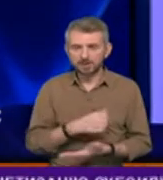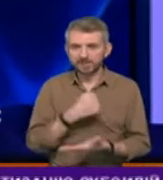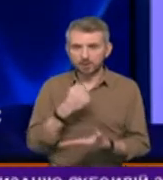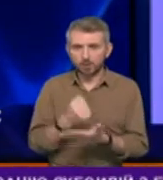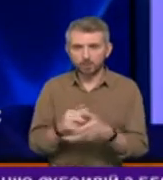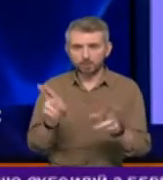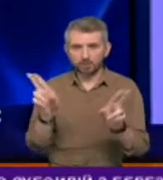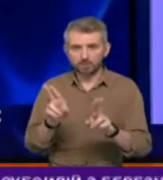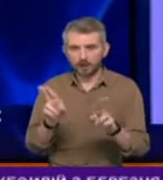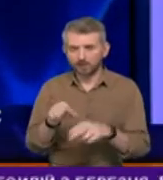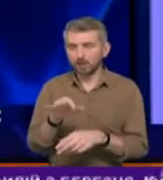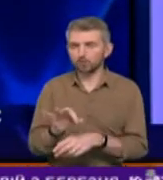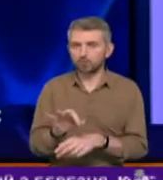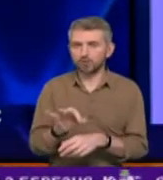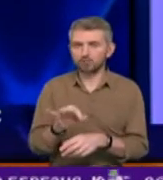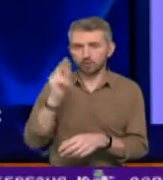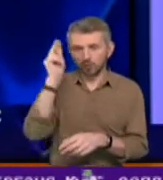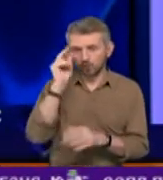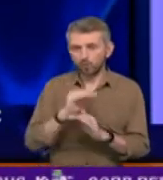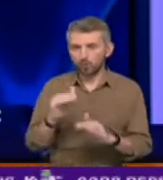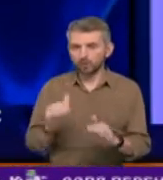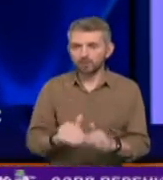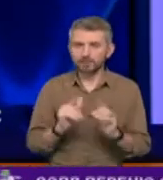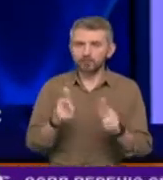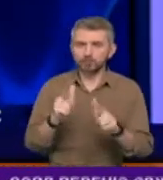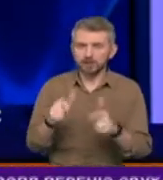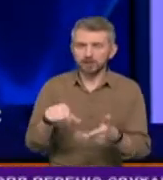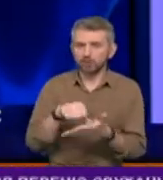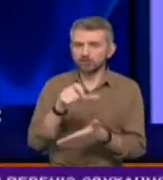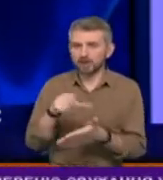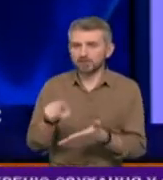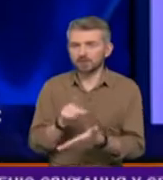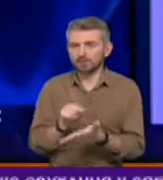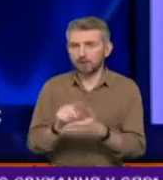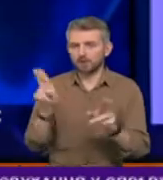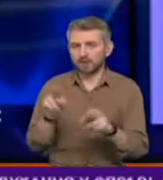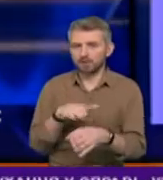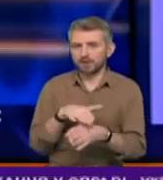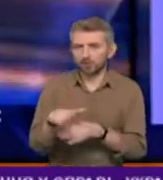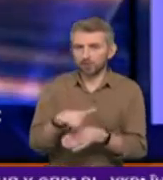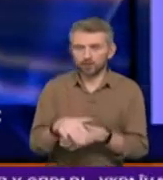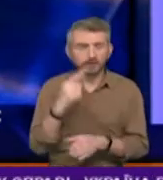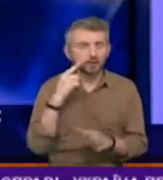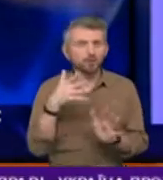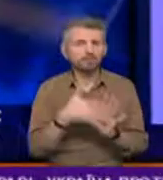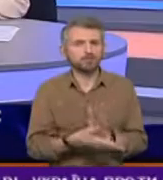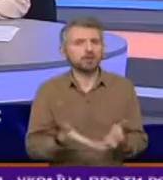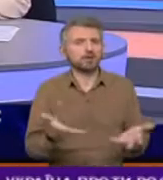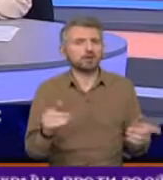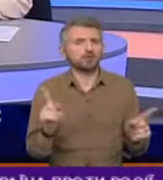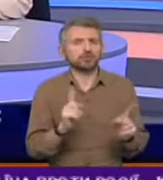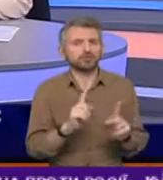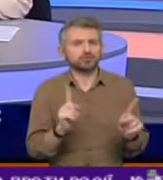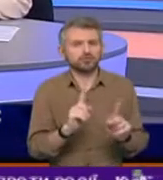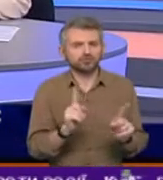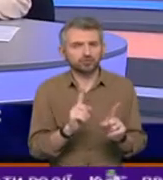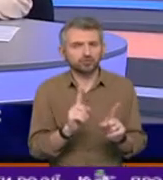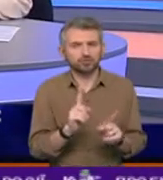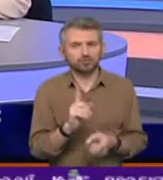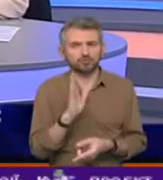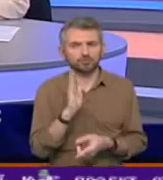мовами національних меншин. Єдине, маю зазначити, що ми дуже раді, що останні роки мови національних